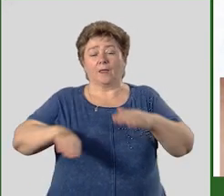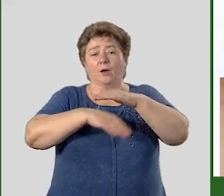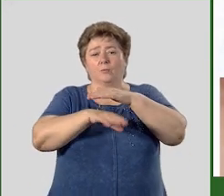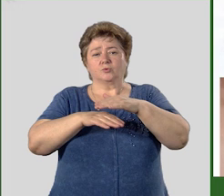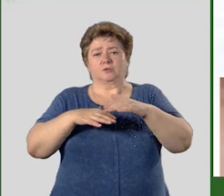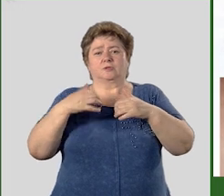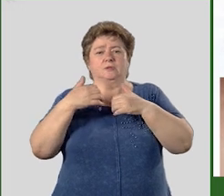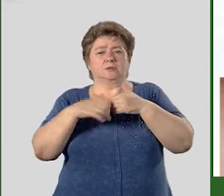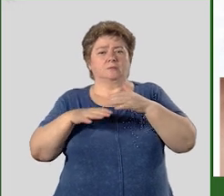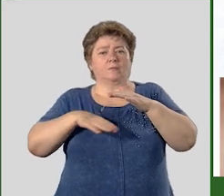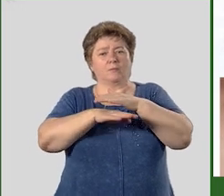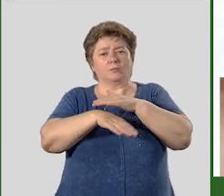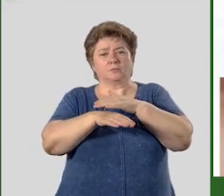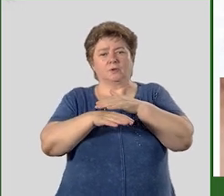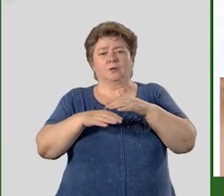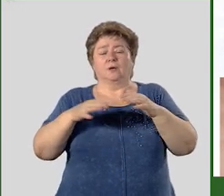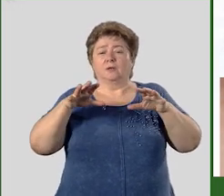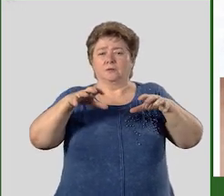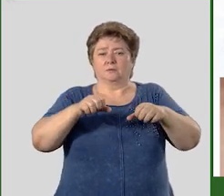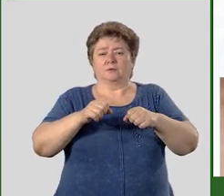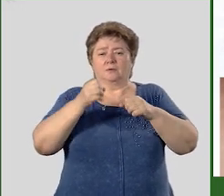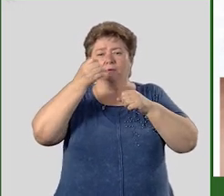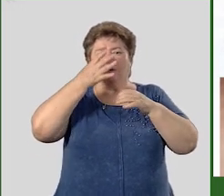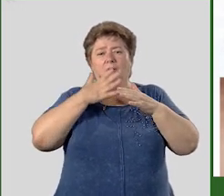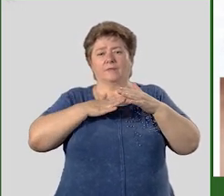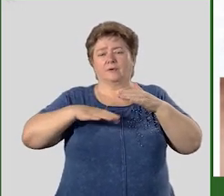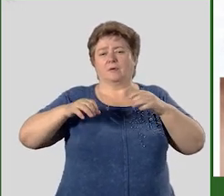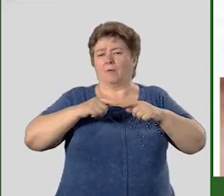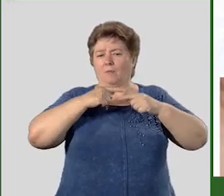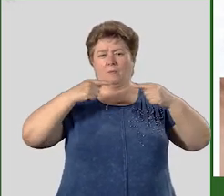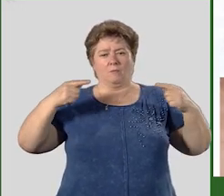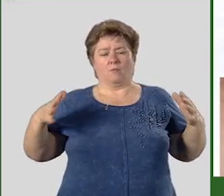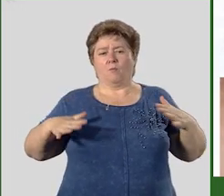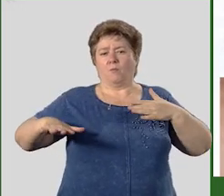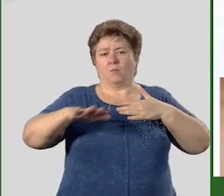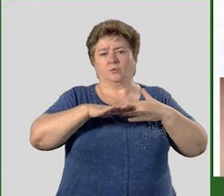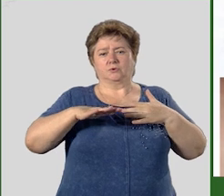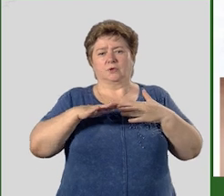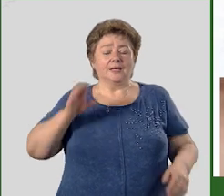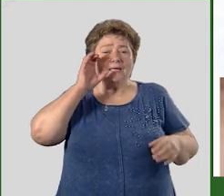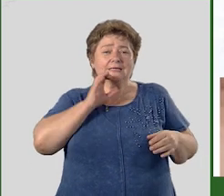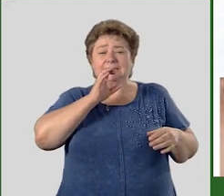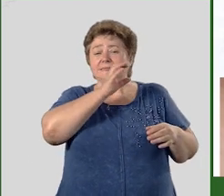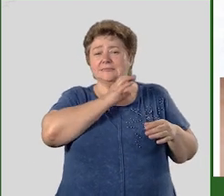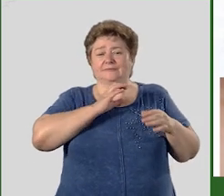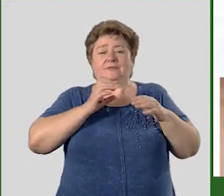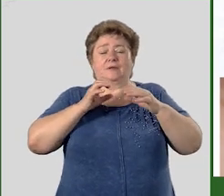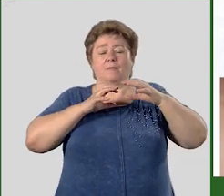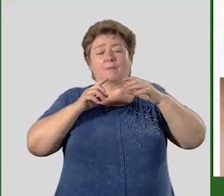Пустыни и полупустыни занимают в Африке огромные площади. В северном